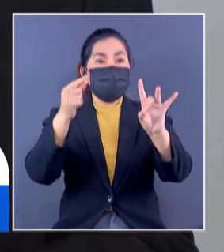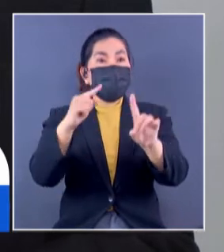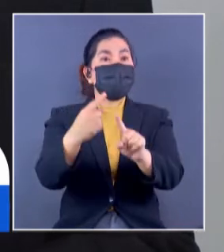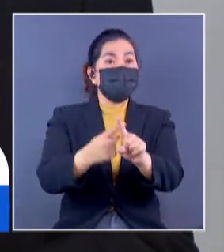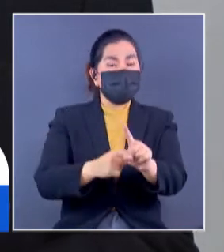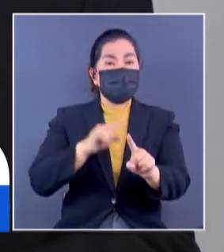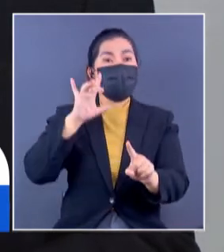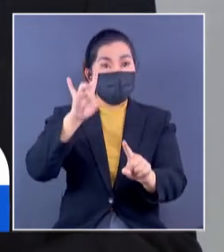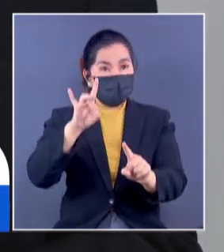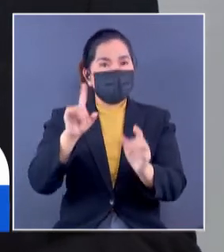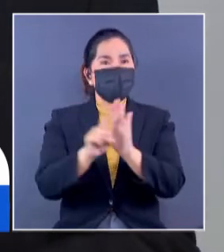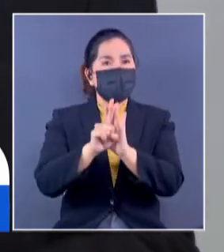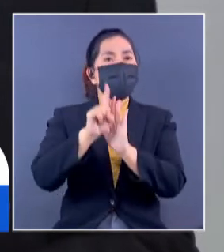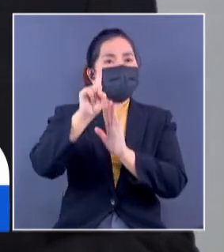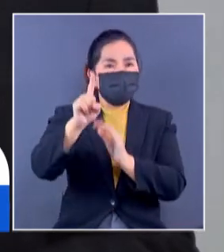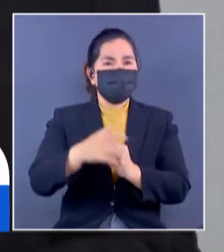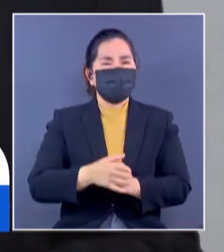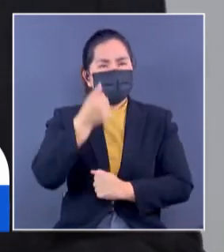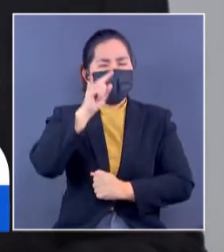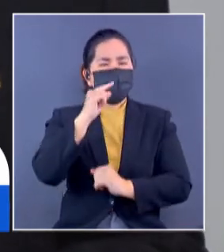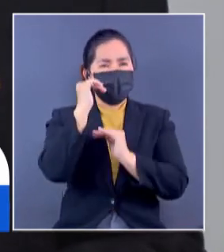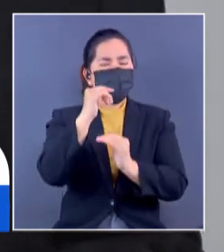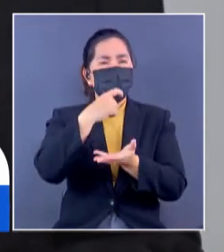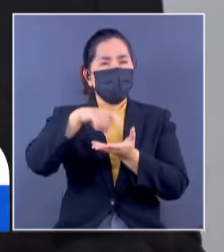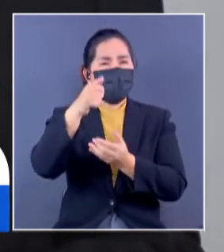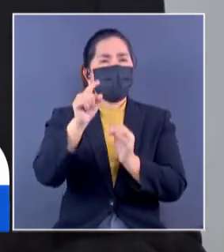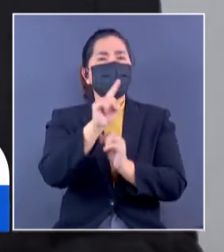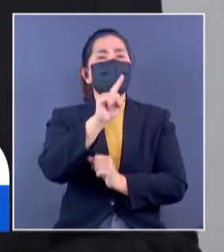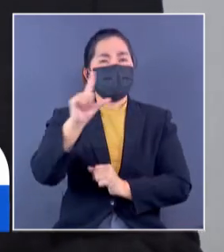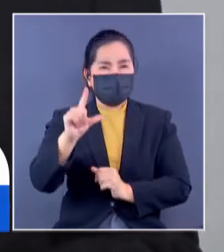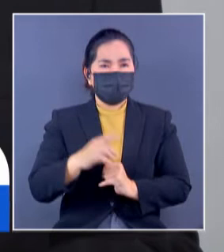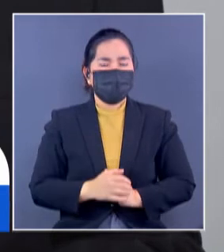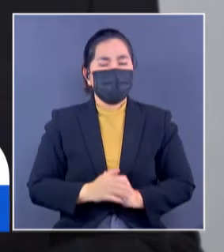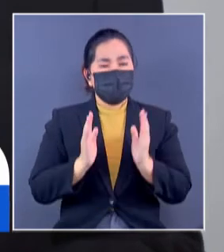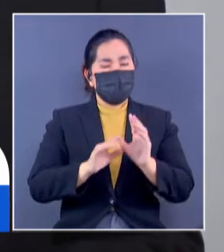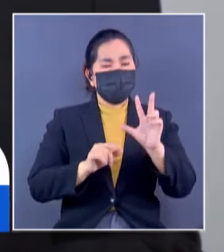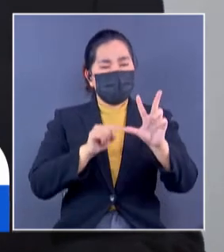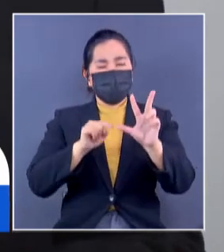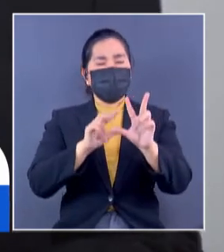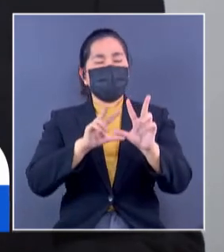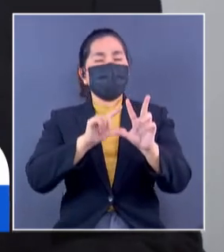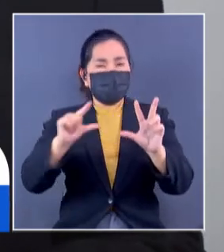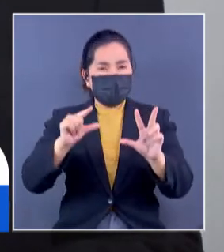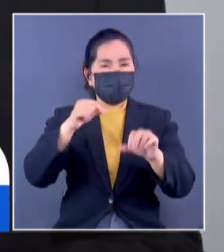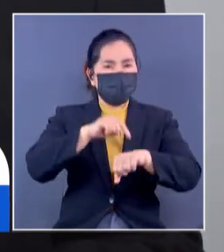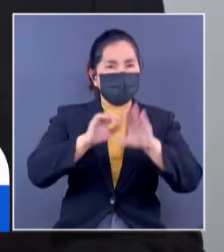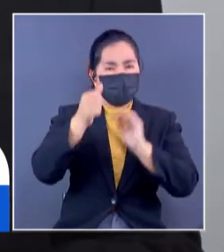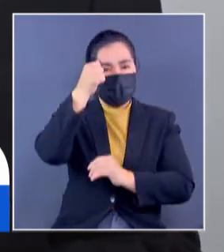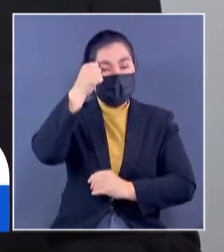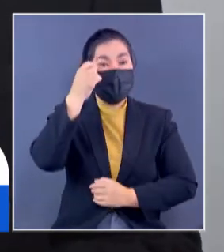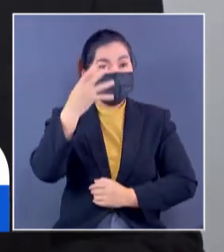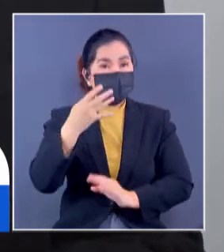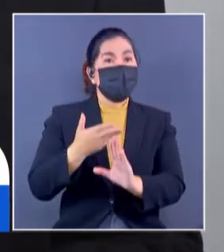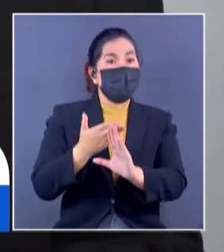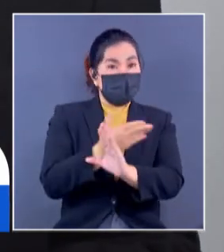าเนี่ยรอบแรกนะคะเพราะว่าโอนได้วันนึง1ล้านเรคคอร์ด 3.3 ล้านก็ใช้เวลา4วันนะคะเพราะนั้นท่านไปท